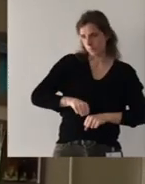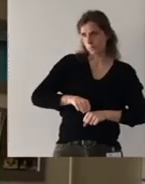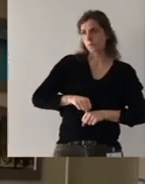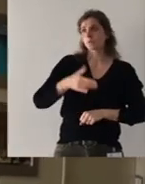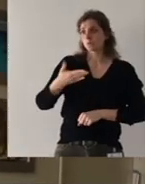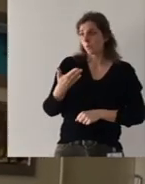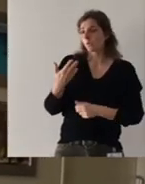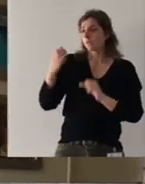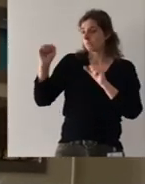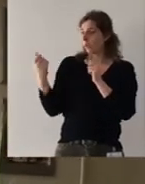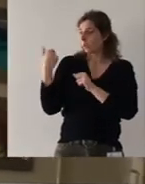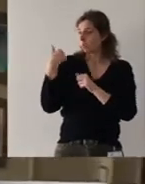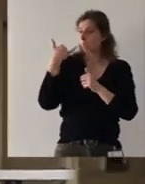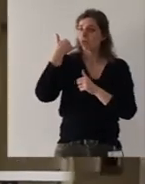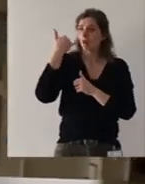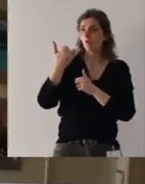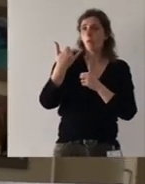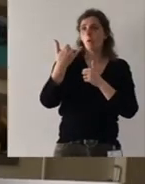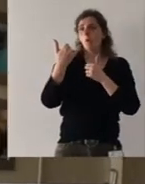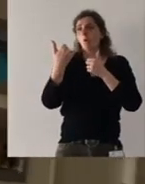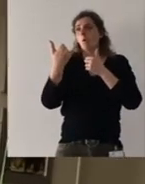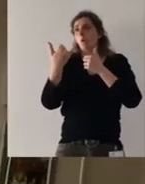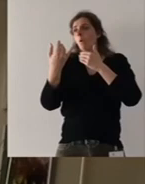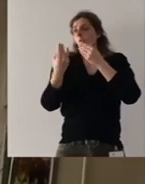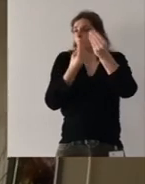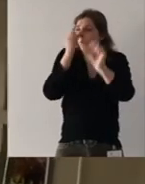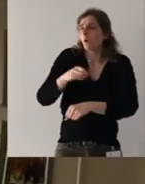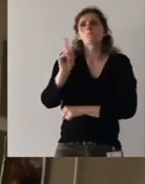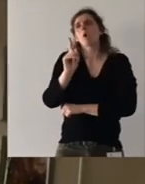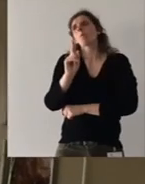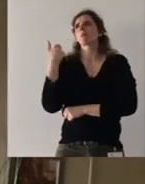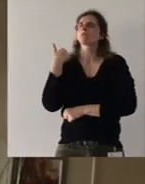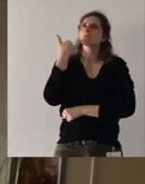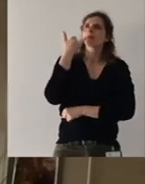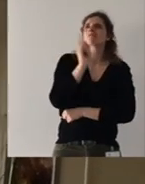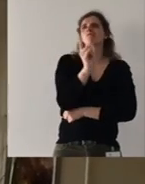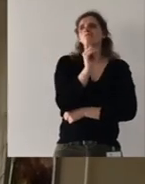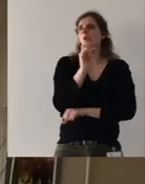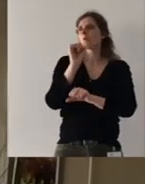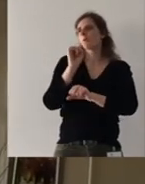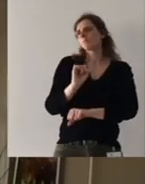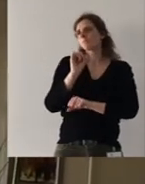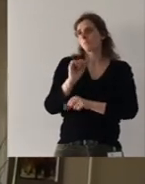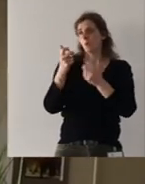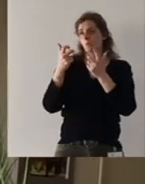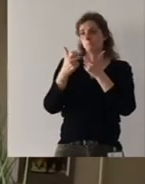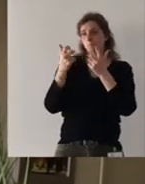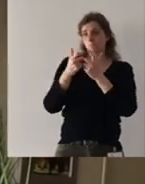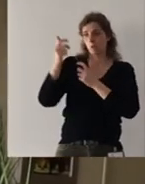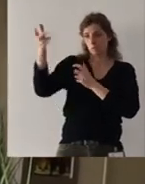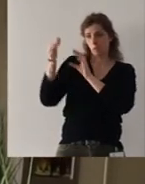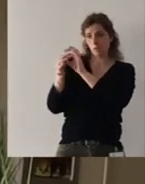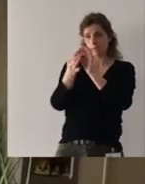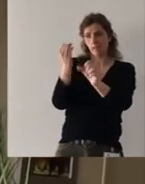sous-titrage, quel numéro de téléphone on pourrait donner, mais surtout, pas le numéro de téléphone. C'est en fait,